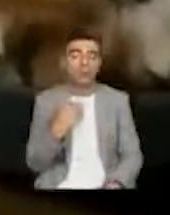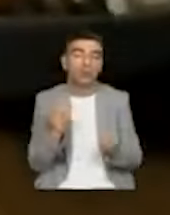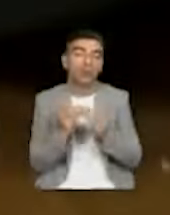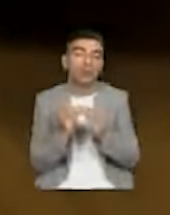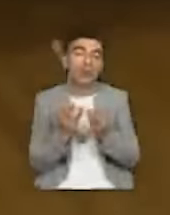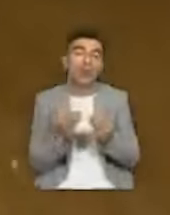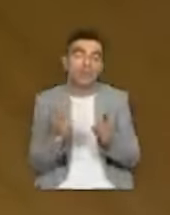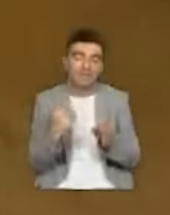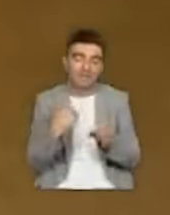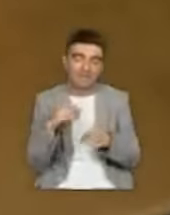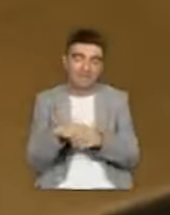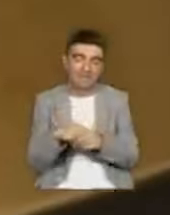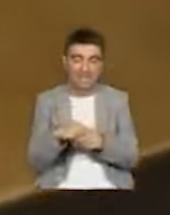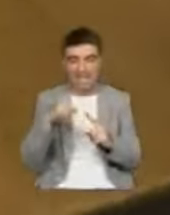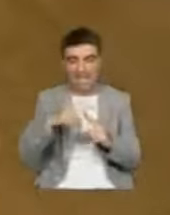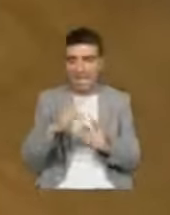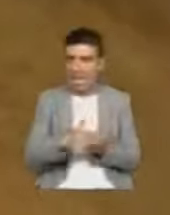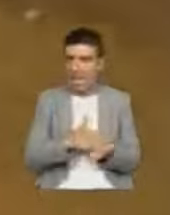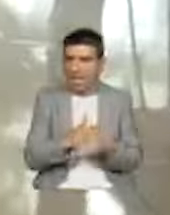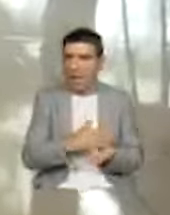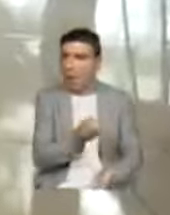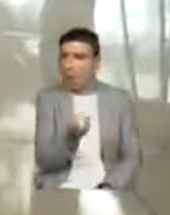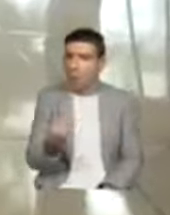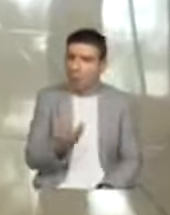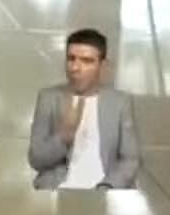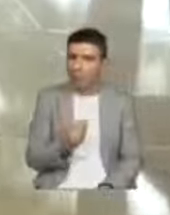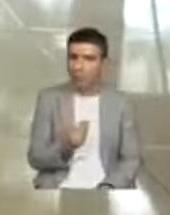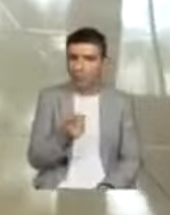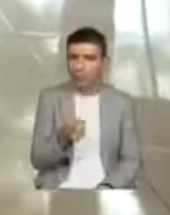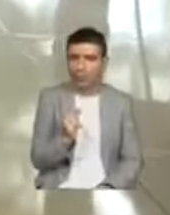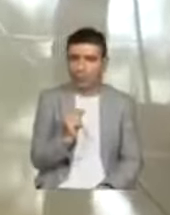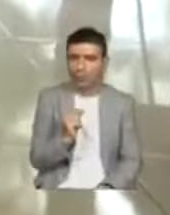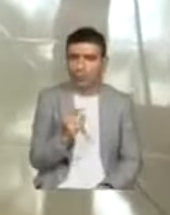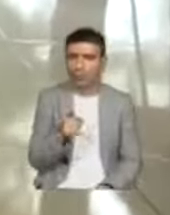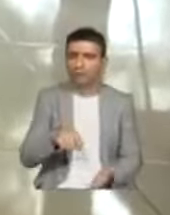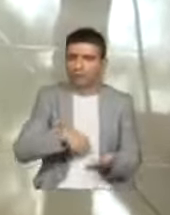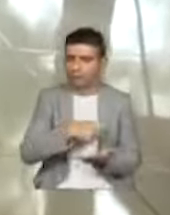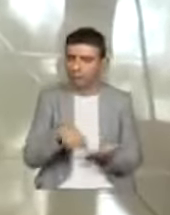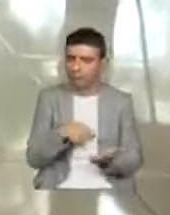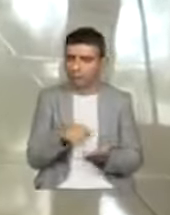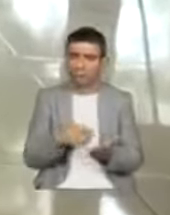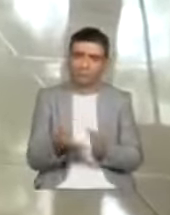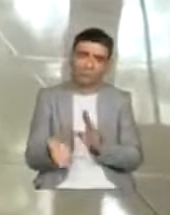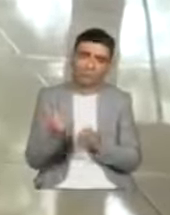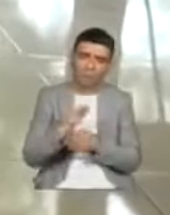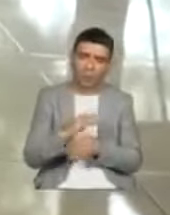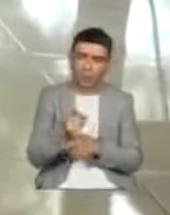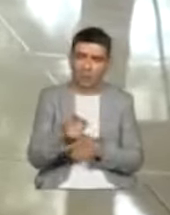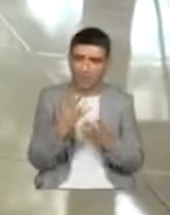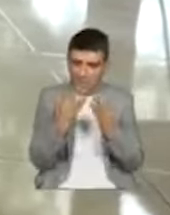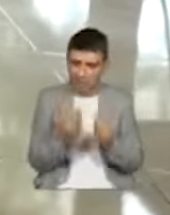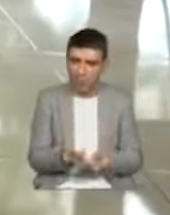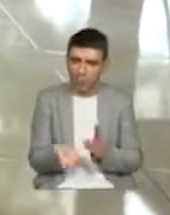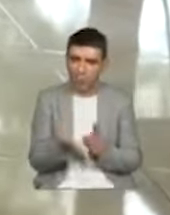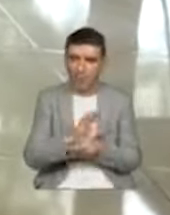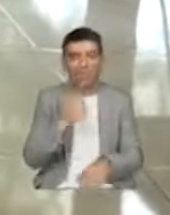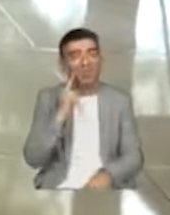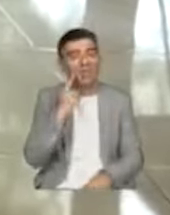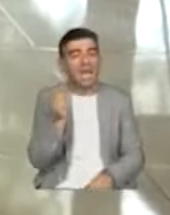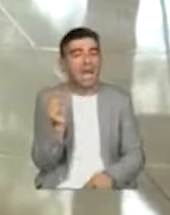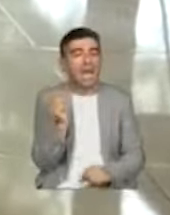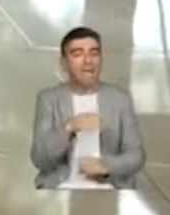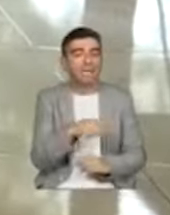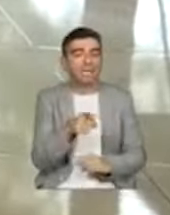Yumurtasız yaparız. Tereyağı bol olur. Tamam. Tereyağını kavurduktan sonra, eridikten sonra şekeri